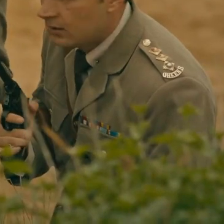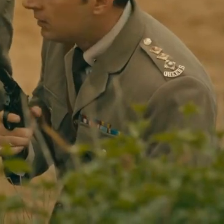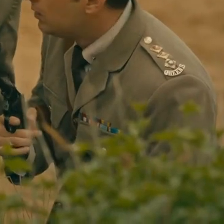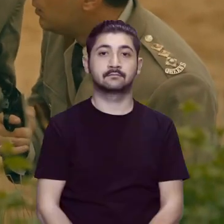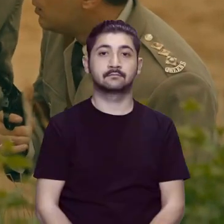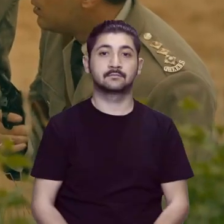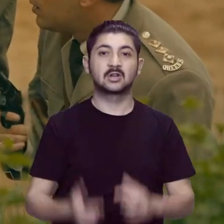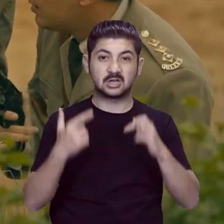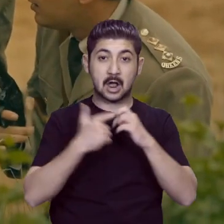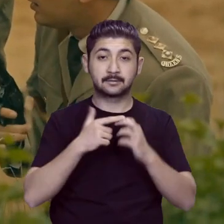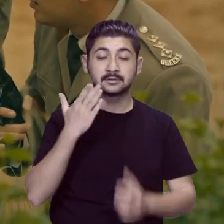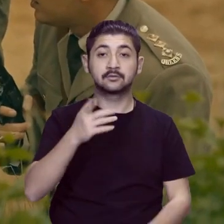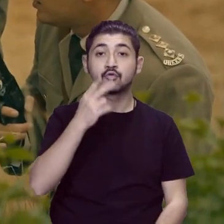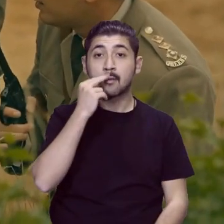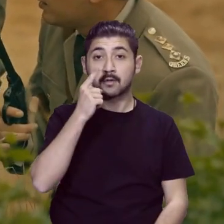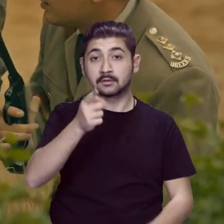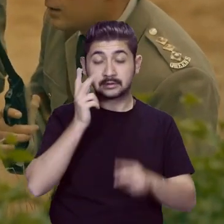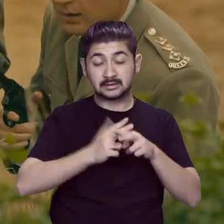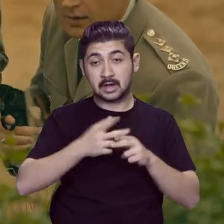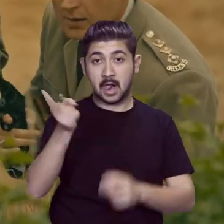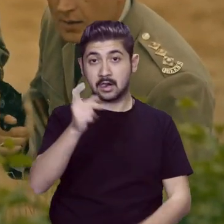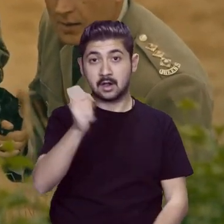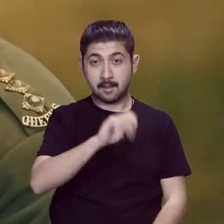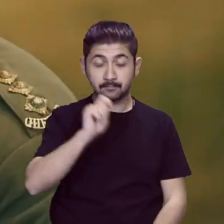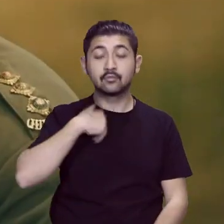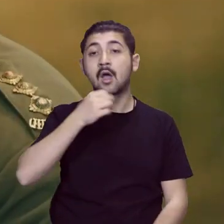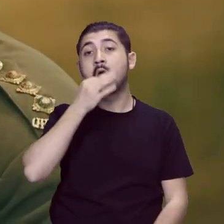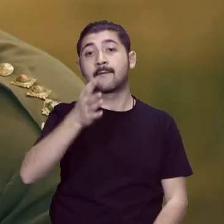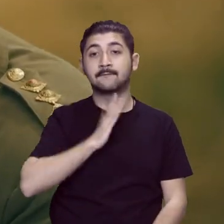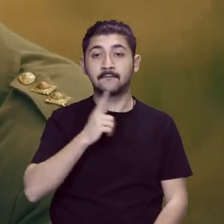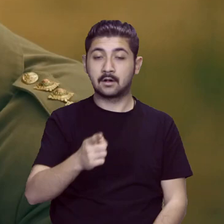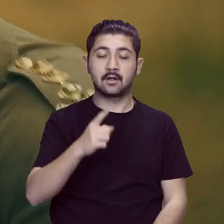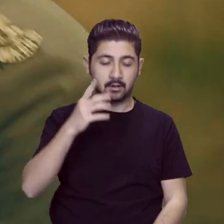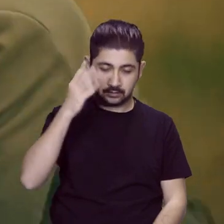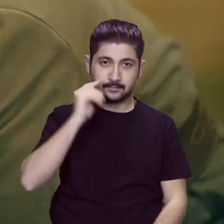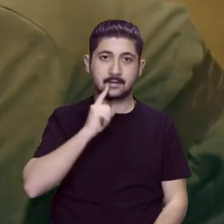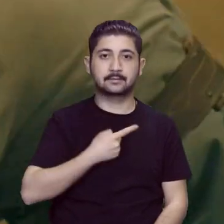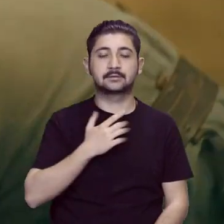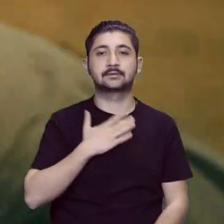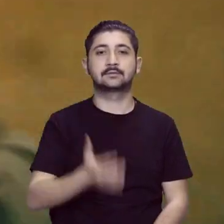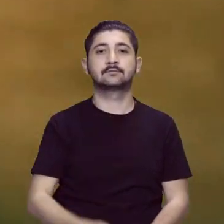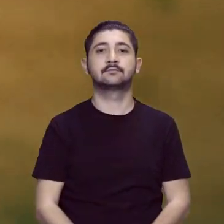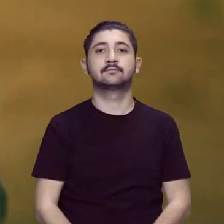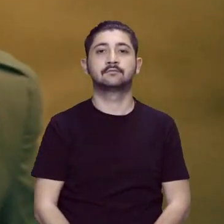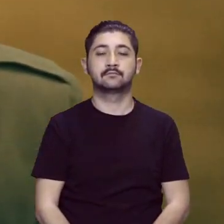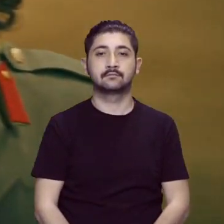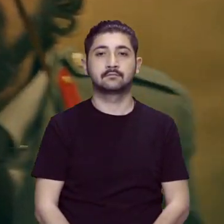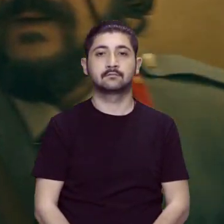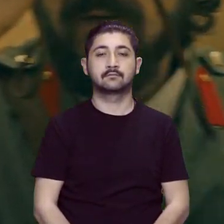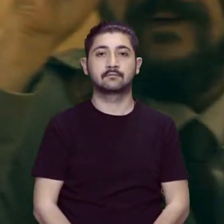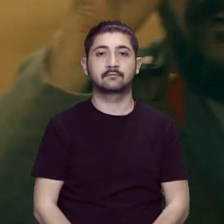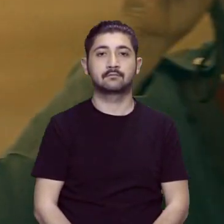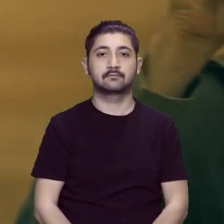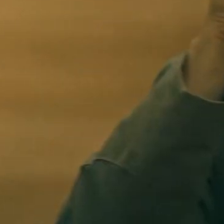Robert, şuradaki nöbetçileri hızlıca halledin. Sonra benden komut bekleyin. Anlaşıldı. Robert, siper aldıkları tepenin düzlük